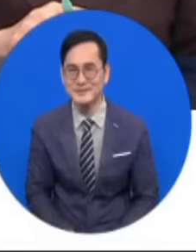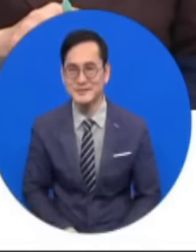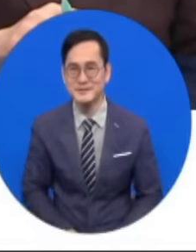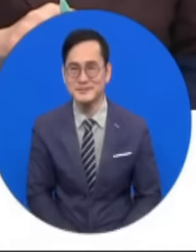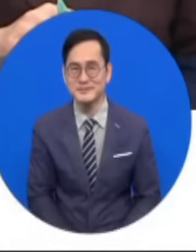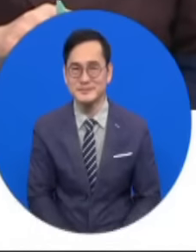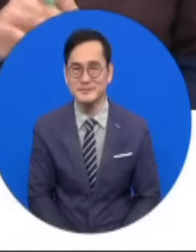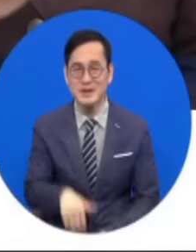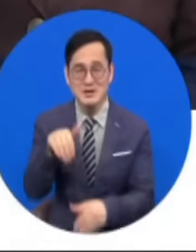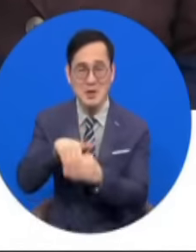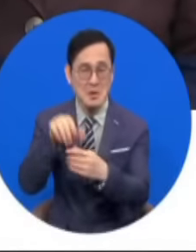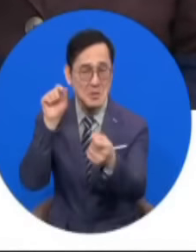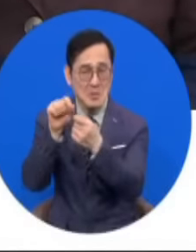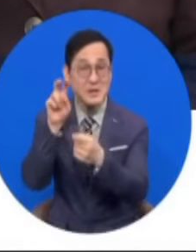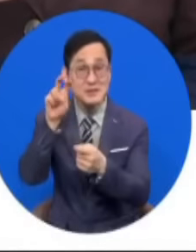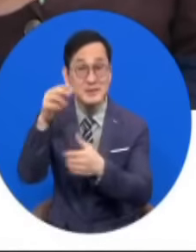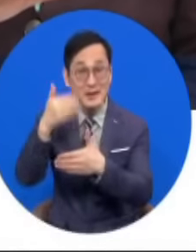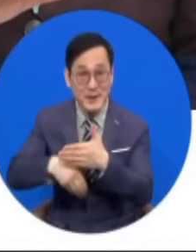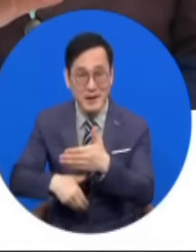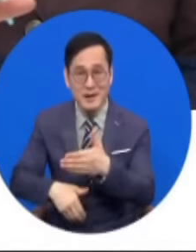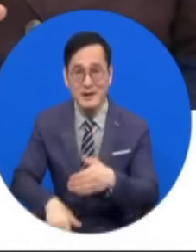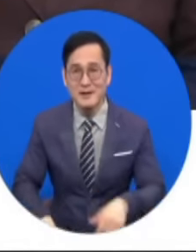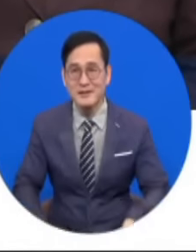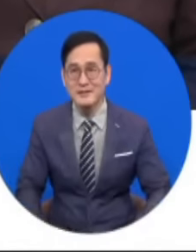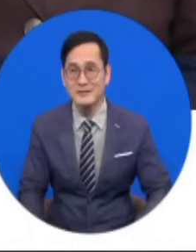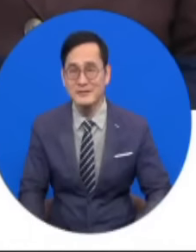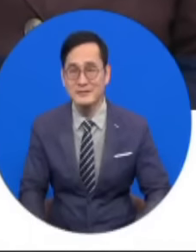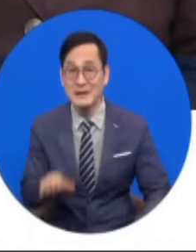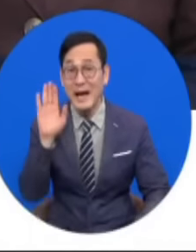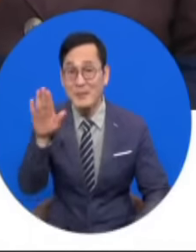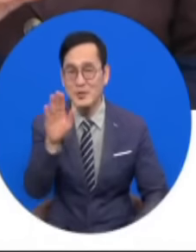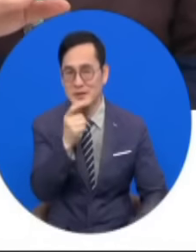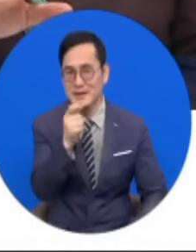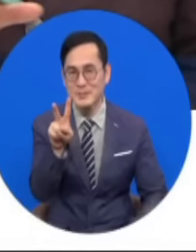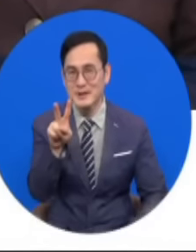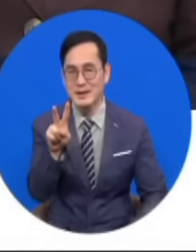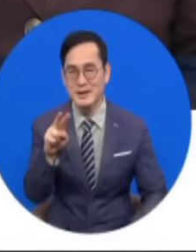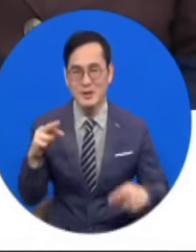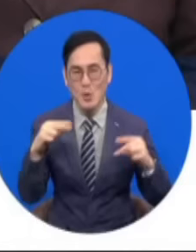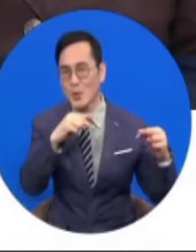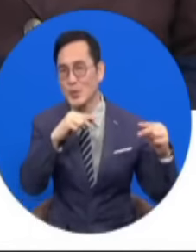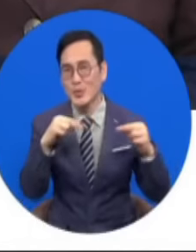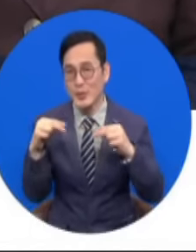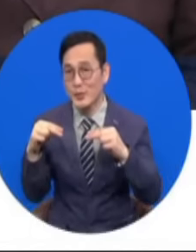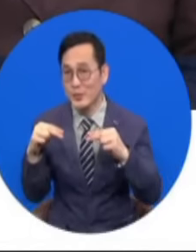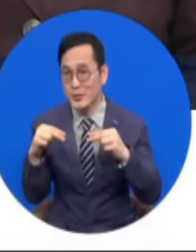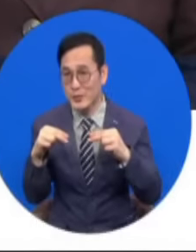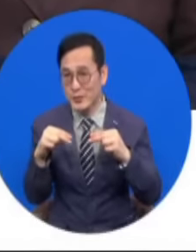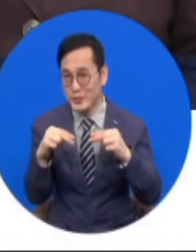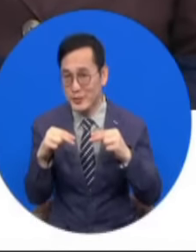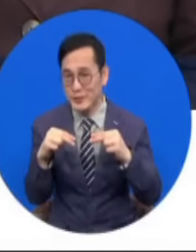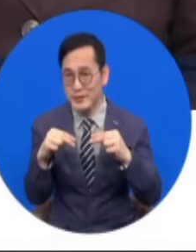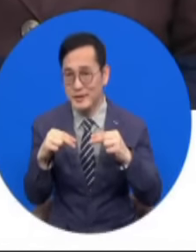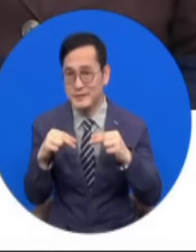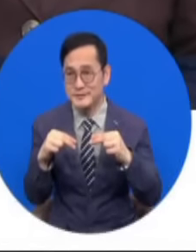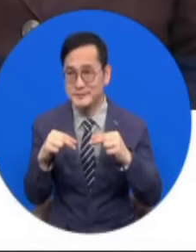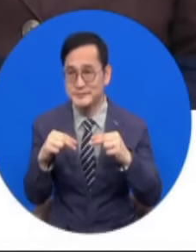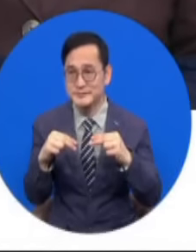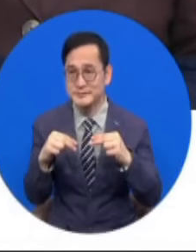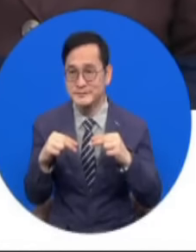남은 건데 그래서 저는 이제 TV 토론회가 어 역대 국민의 힘 어떤 전당대회